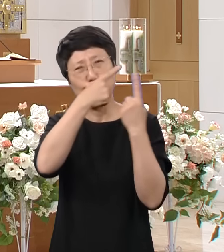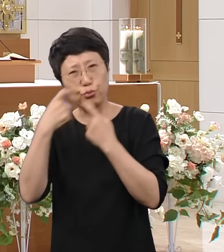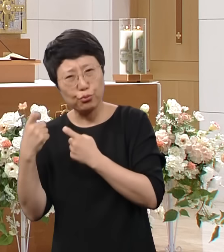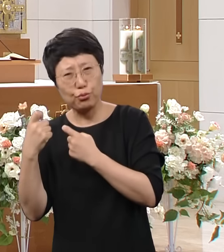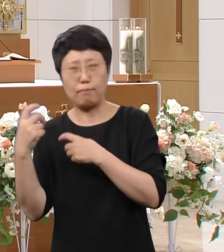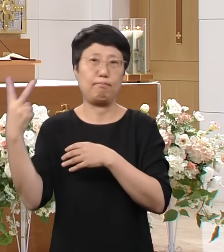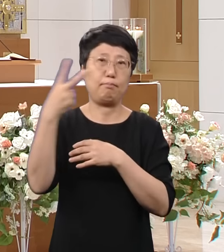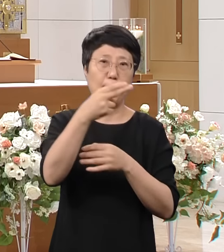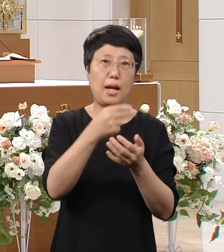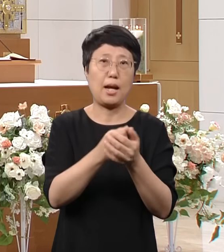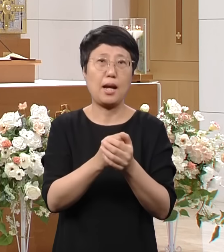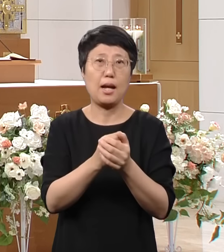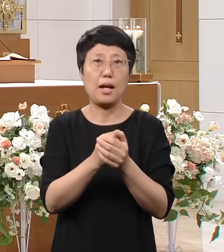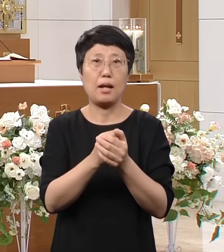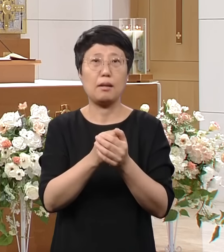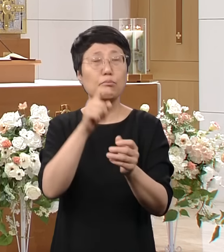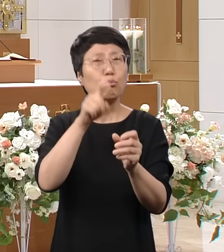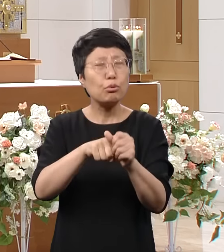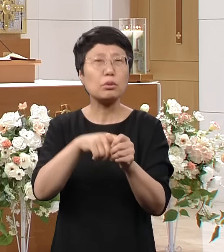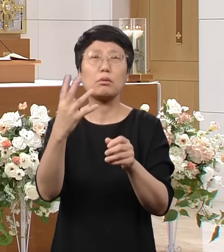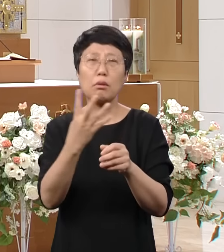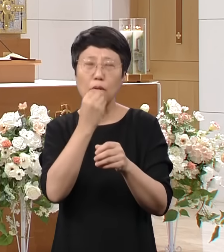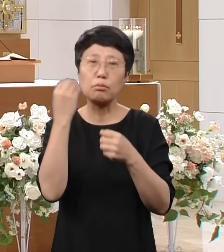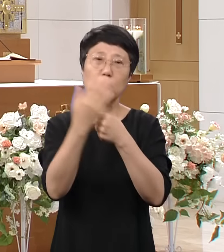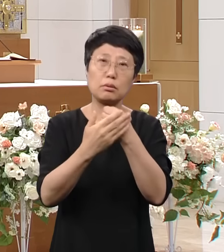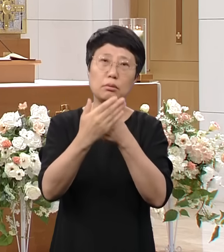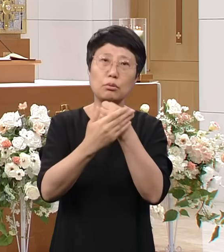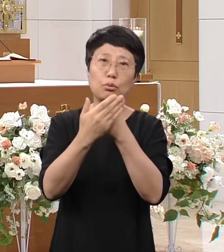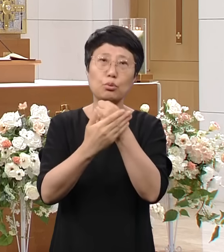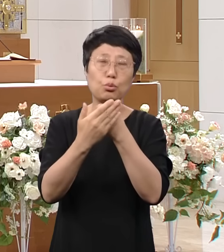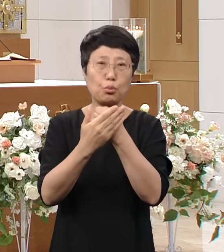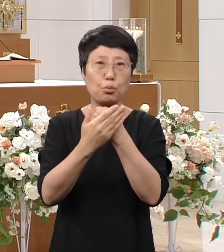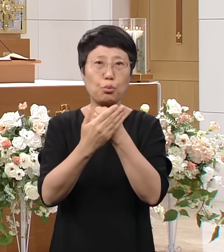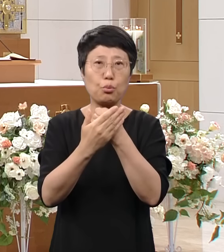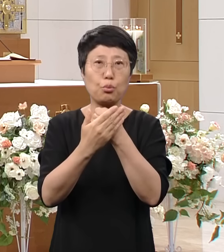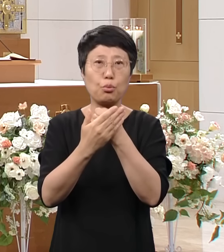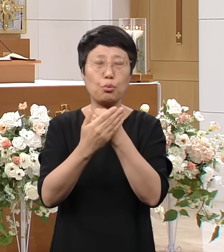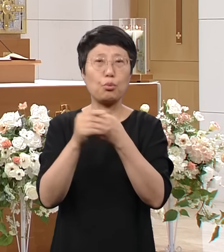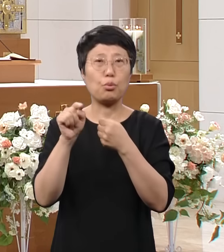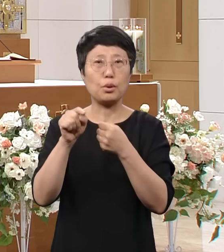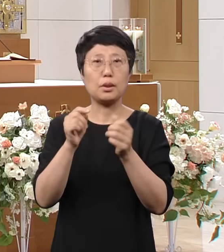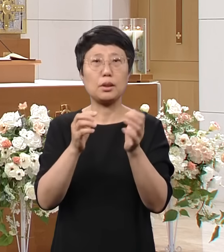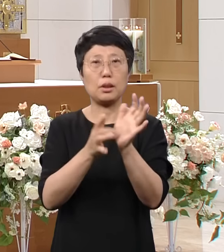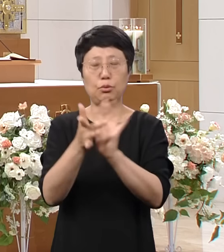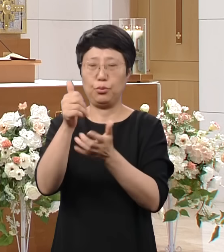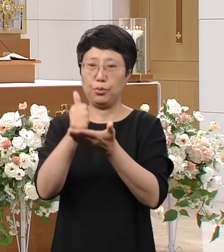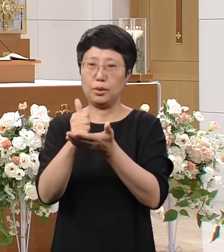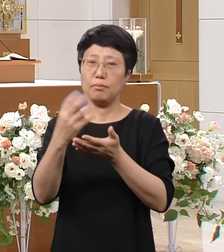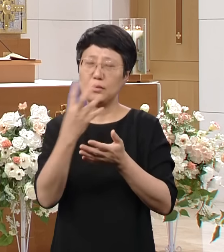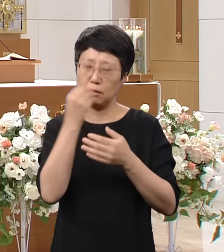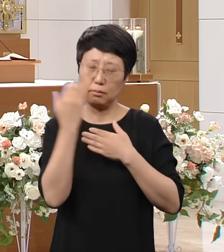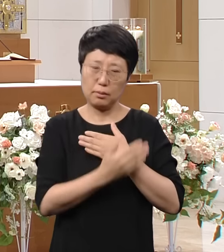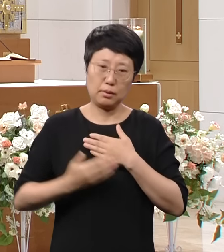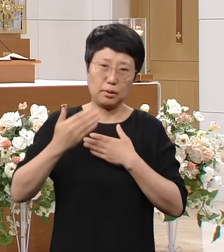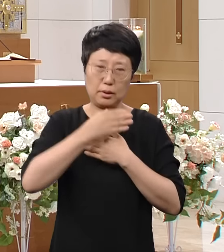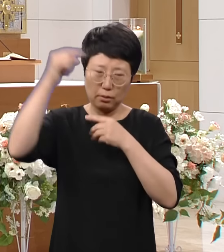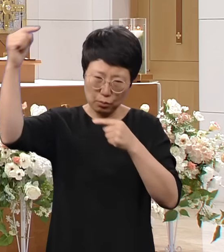그러한 거룩한 은총의 그 성분이 예수님 성체를 통해서 우리에게